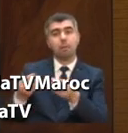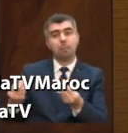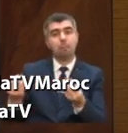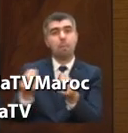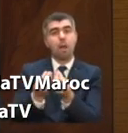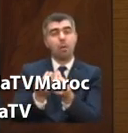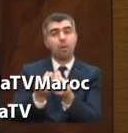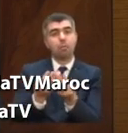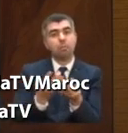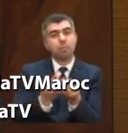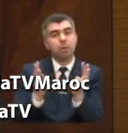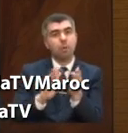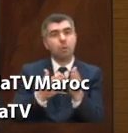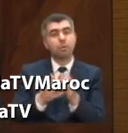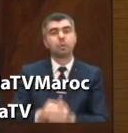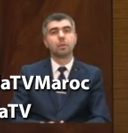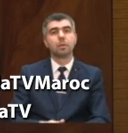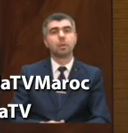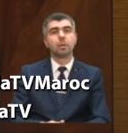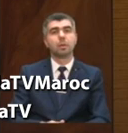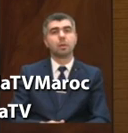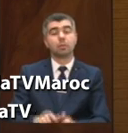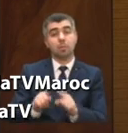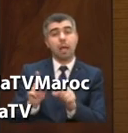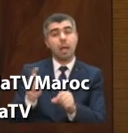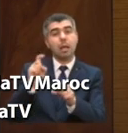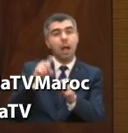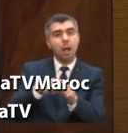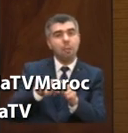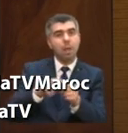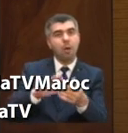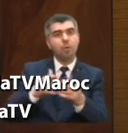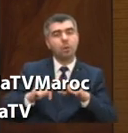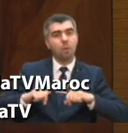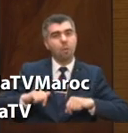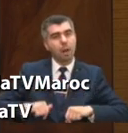اليوم الدراسي. لان محكمه النقد وان كنا نحن في النقابات وفي الوزاره